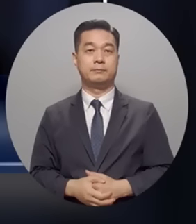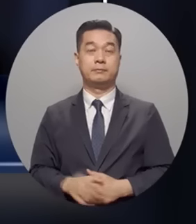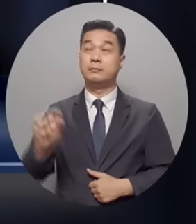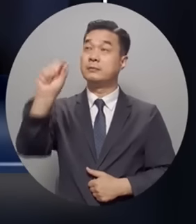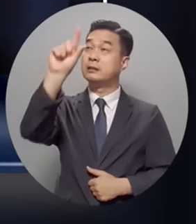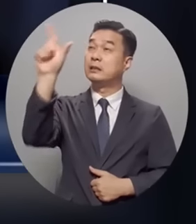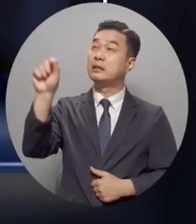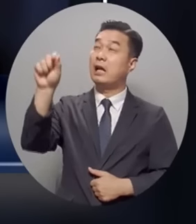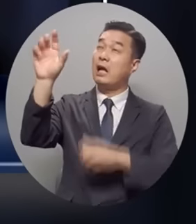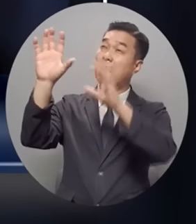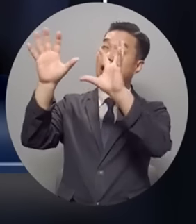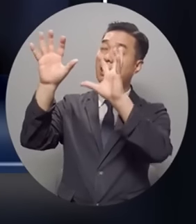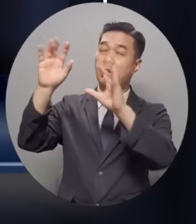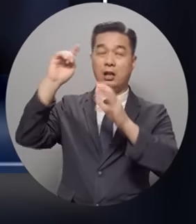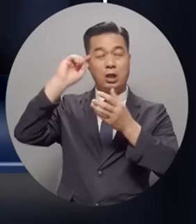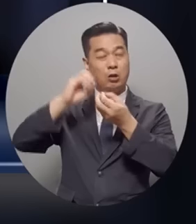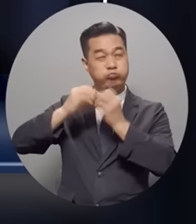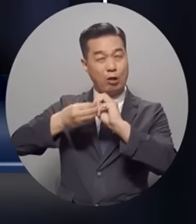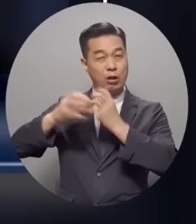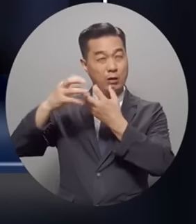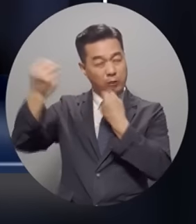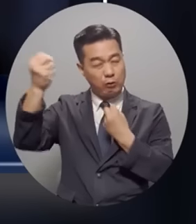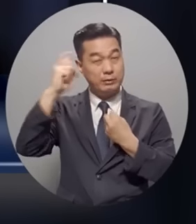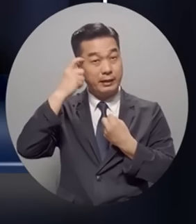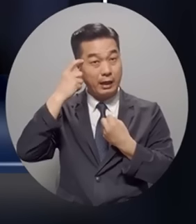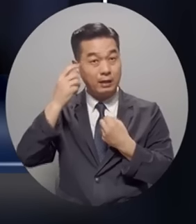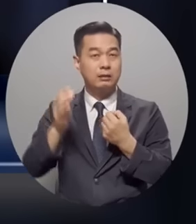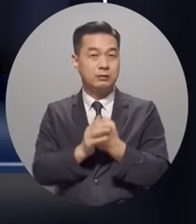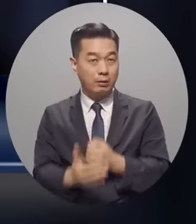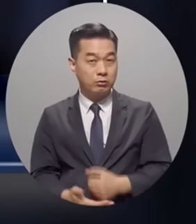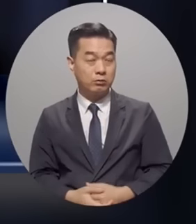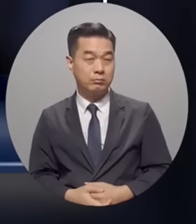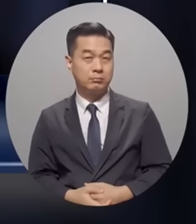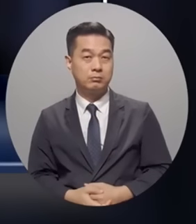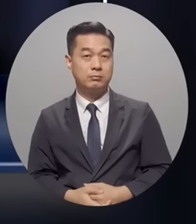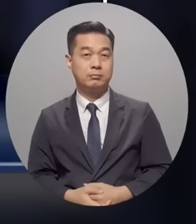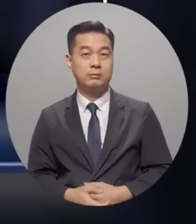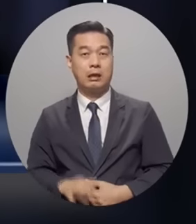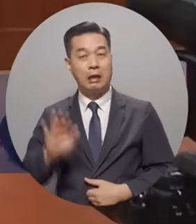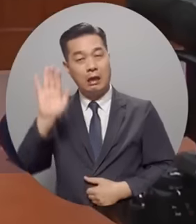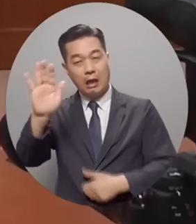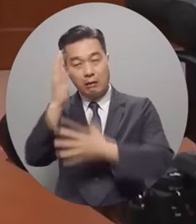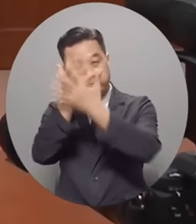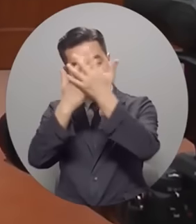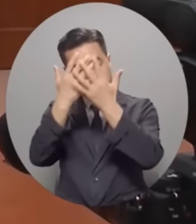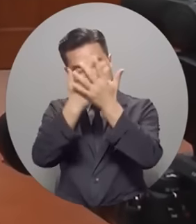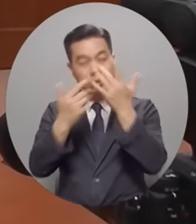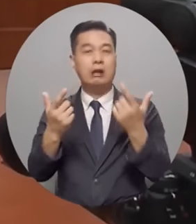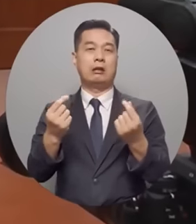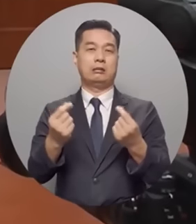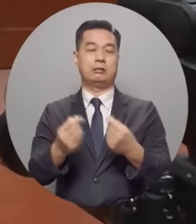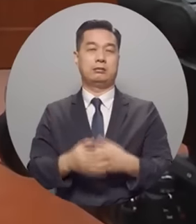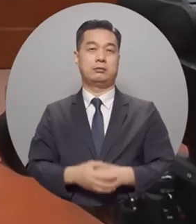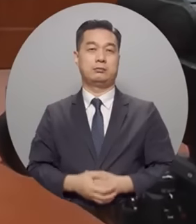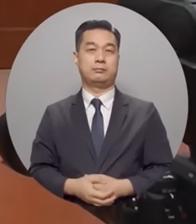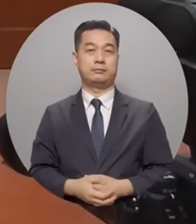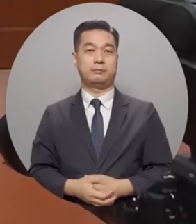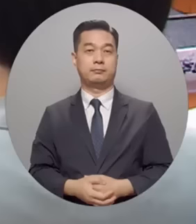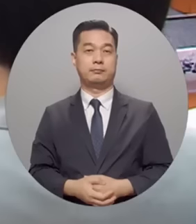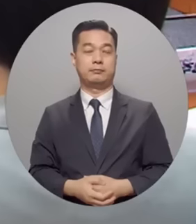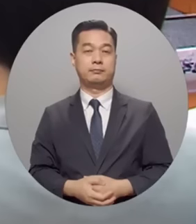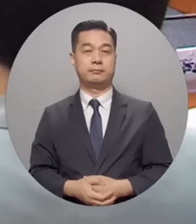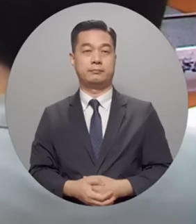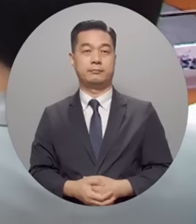수준의 상황인식을 보여주고 있어서 정말 앞이 캄캄하고. 친한 지도부뿐 아니라